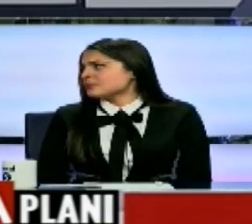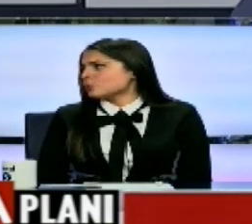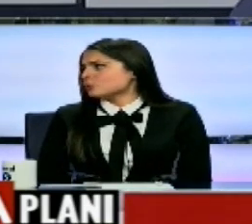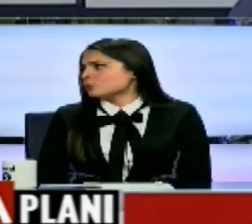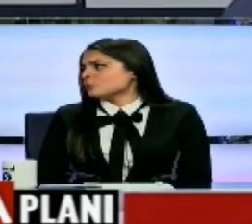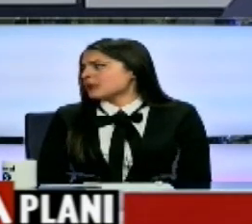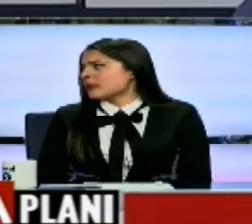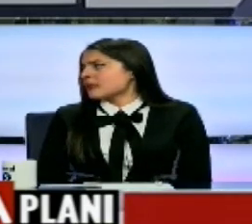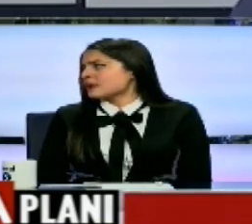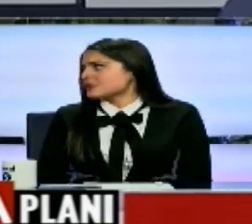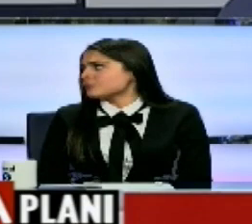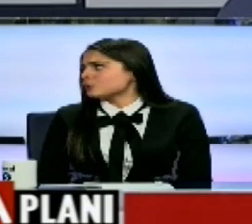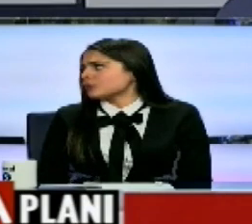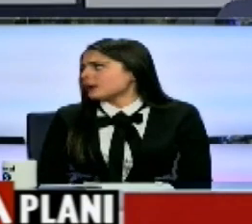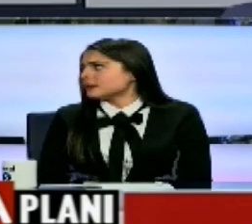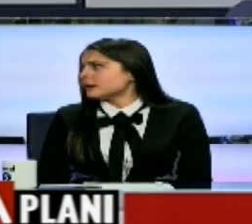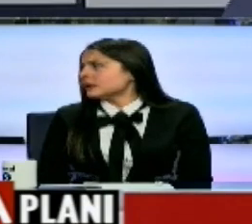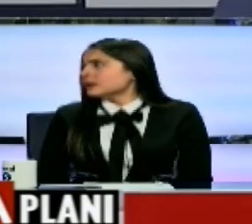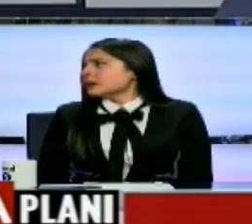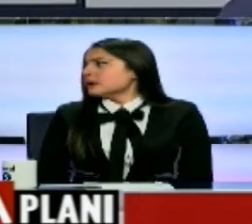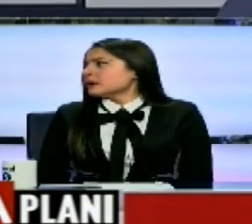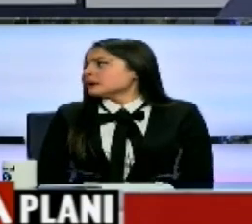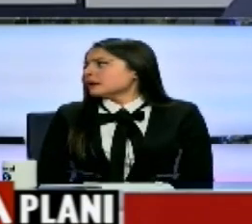gerçekten çok duygusal anlar yaşadım bu rüyada.